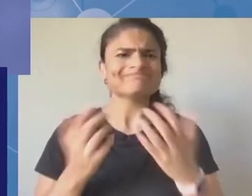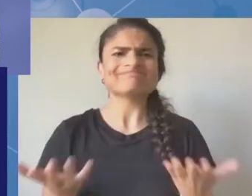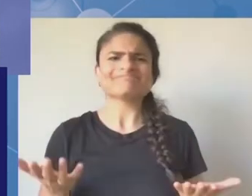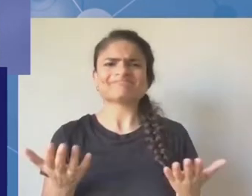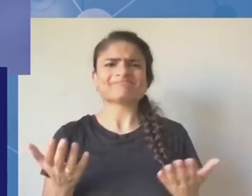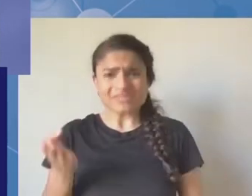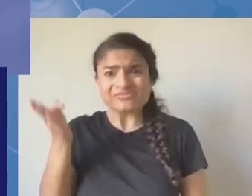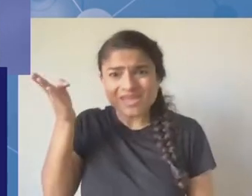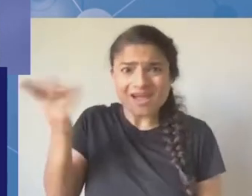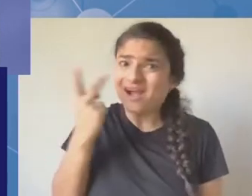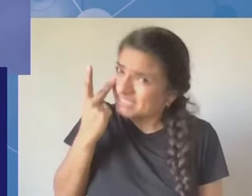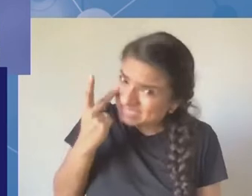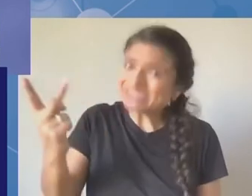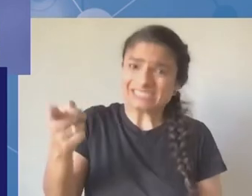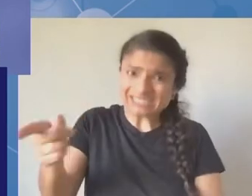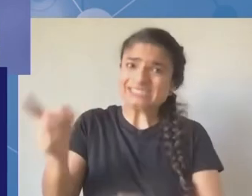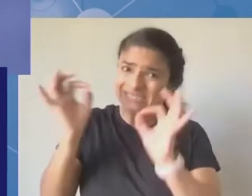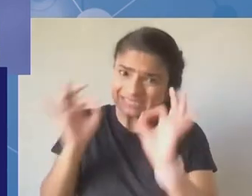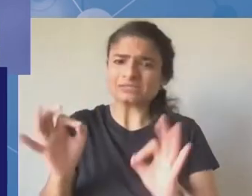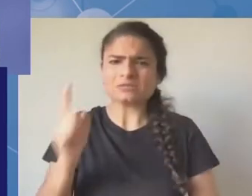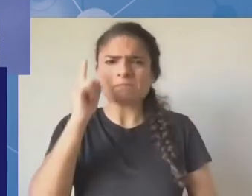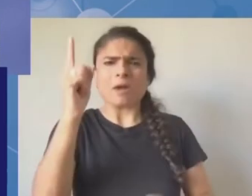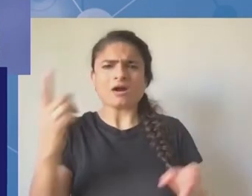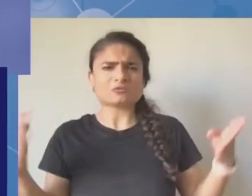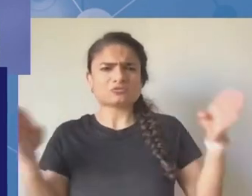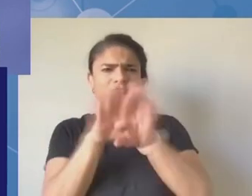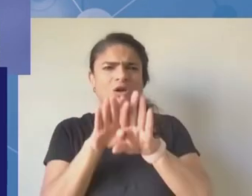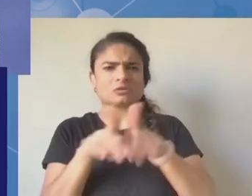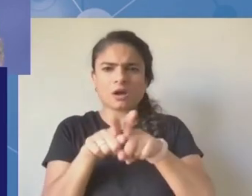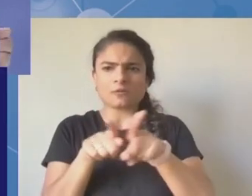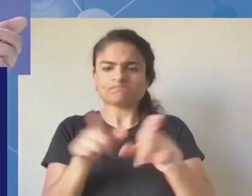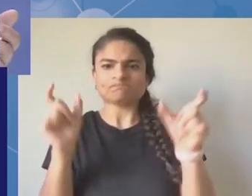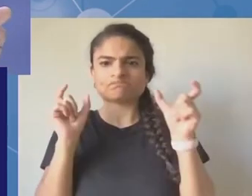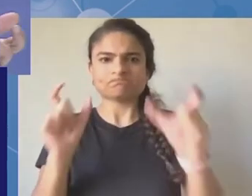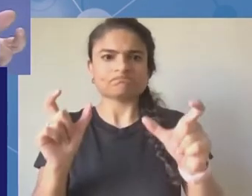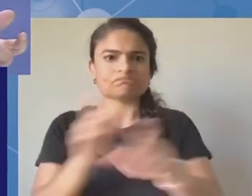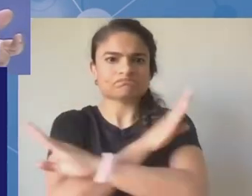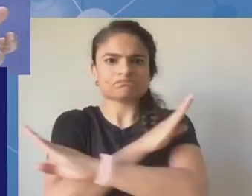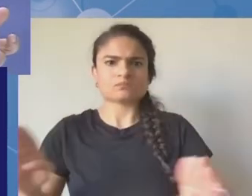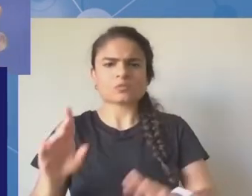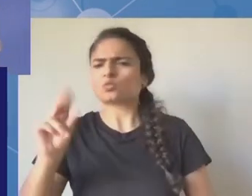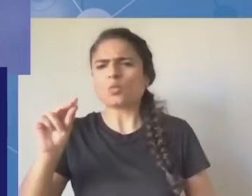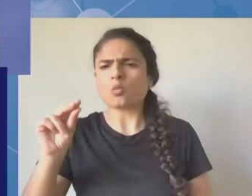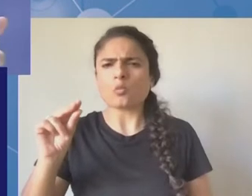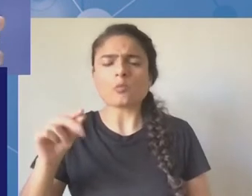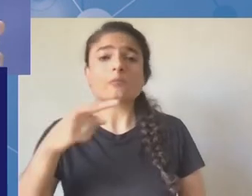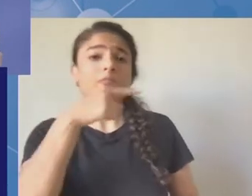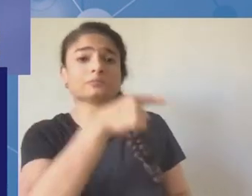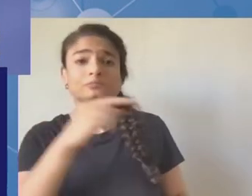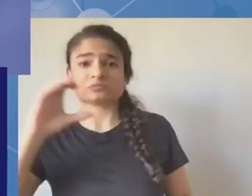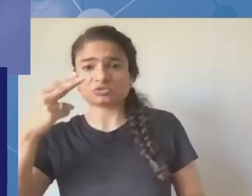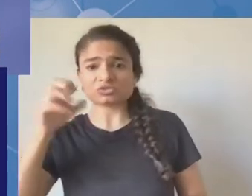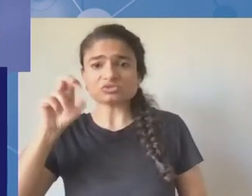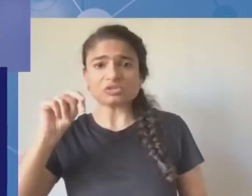الأمور، وأعتقد أن في الأسبوع القادم سيكون موضوع إحدى الجلسات الرئيسية. هذا لا يعني أننا